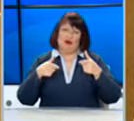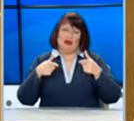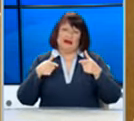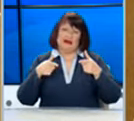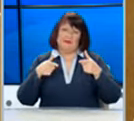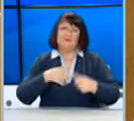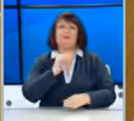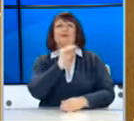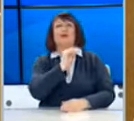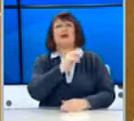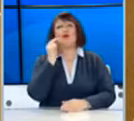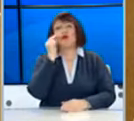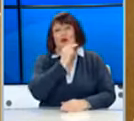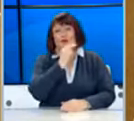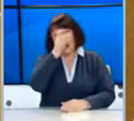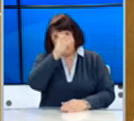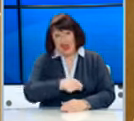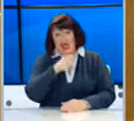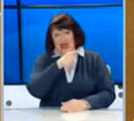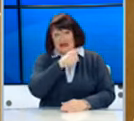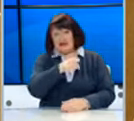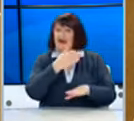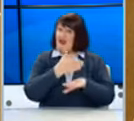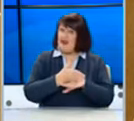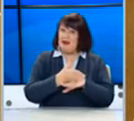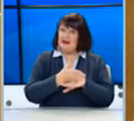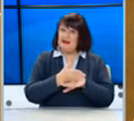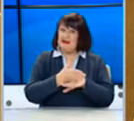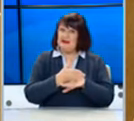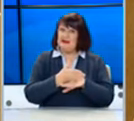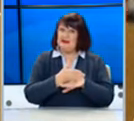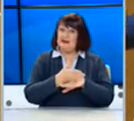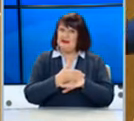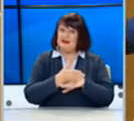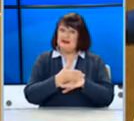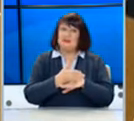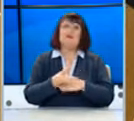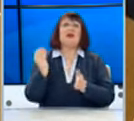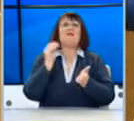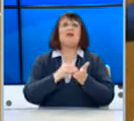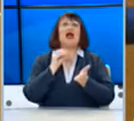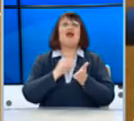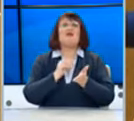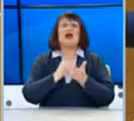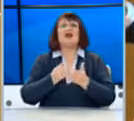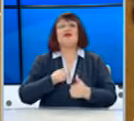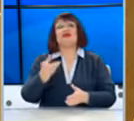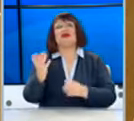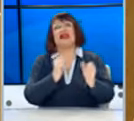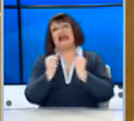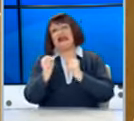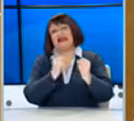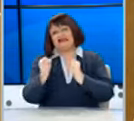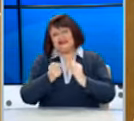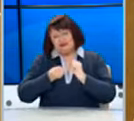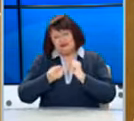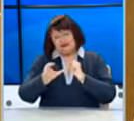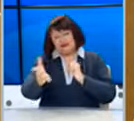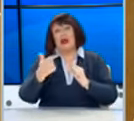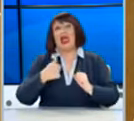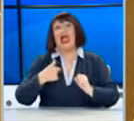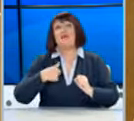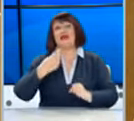Κύριε Μητσοτάκη, εσείς εγγυάστε την ανατροφοδότηση και τον πολλαπλασιασμό των κρίσεων, η προοδευτική